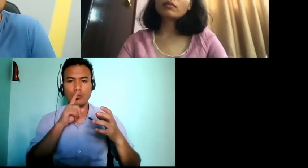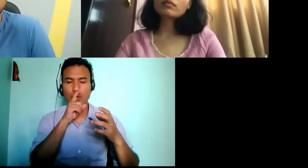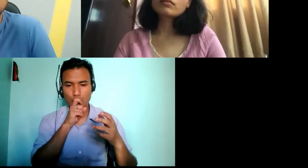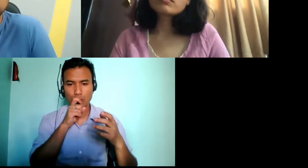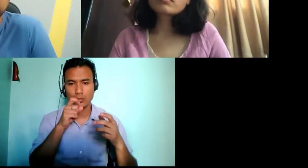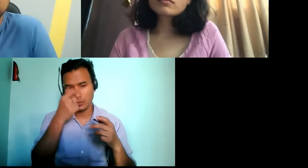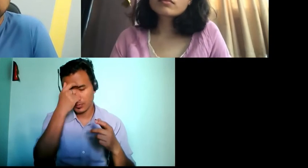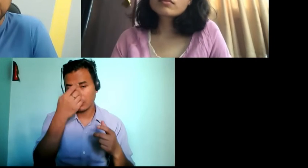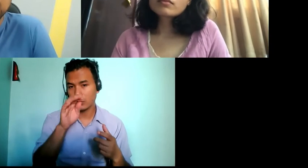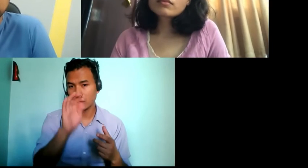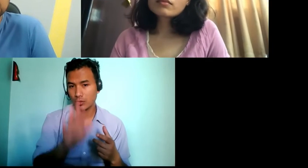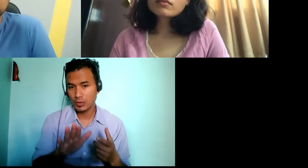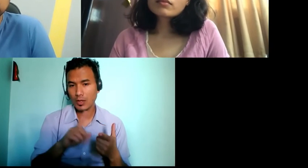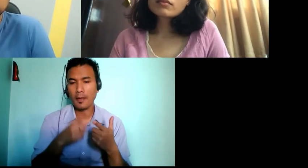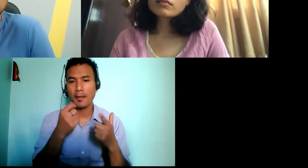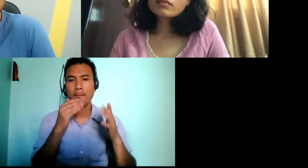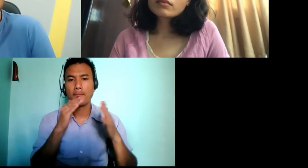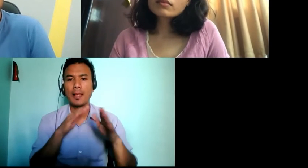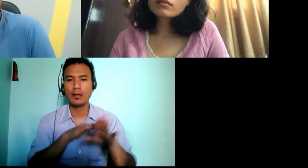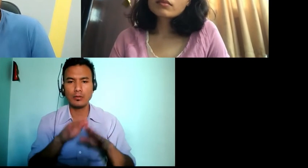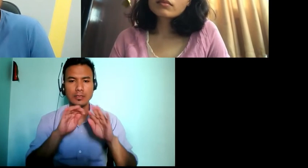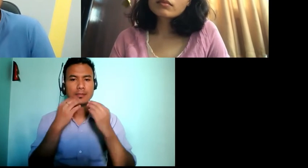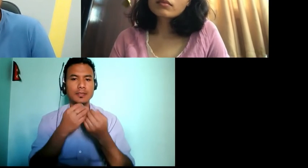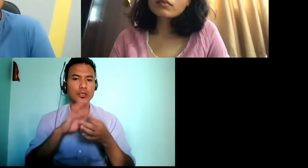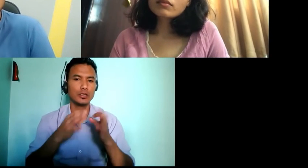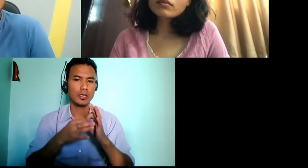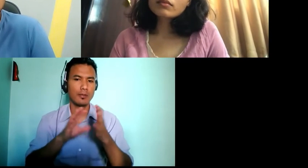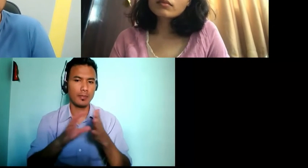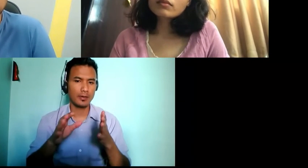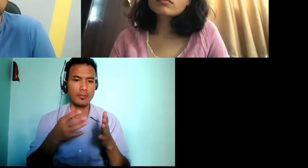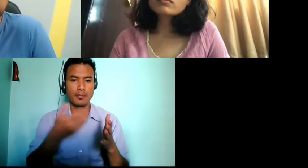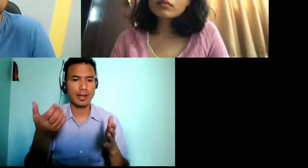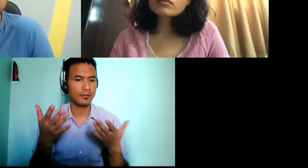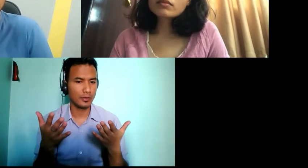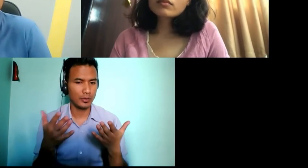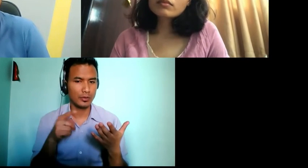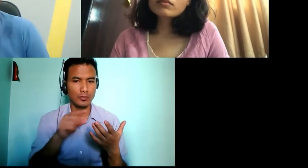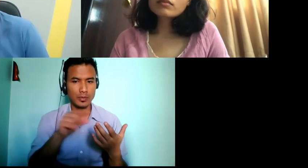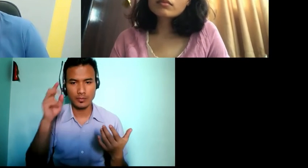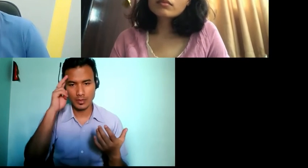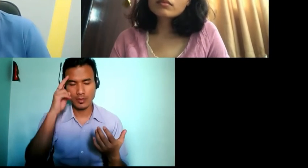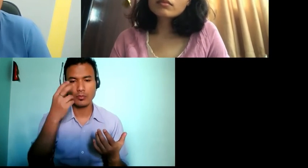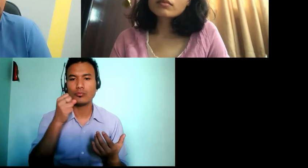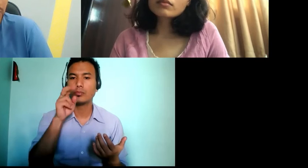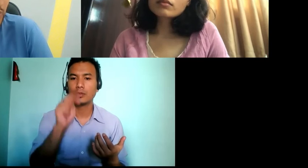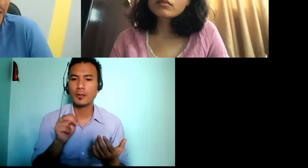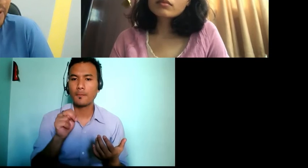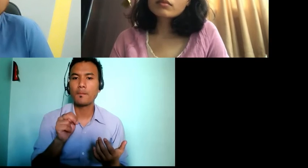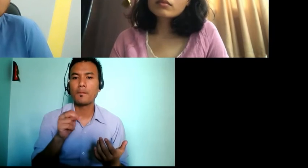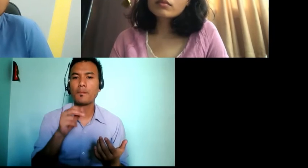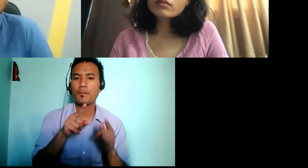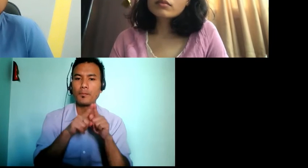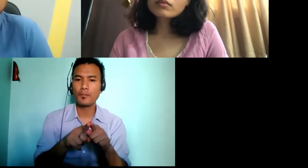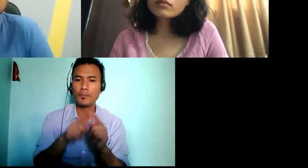इस्यु हुन्छ, अन्त अफ द्याट ब्याङ्कहरूले चाहिँ यो सोसियल मिडियाबाट पासवर्ड चाहिँ माग्दैन, त्यो कुरा पनि हामी जानकारी चाहिँ राख्नुपर्छ। र त्यसको अलावा